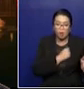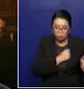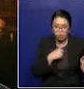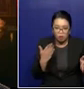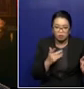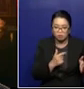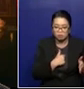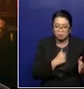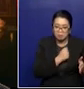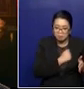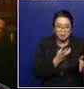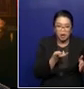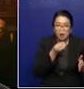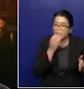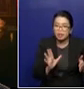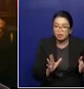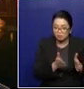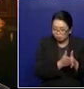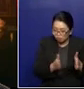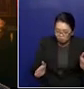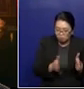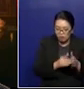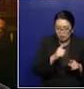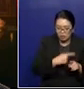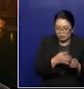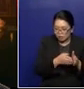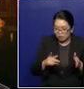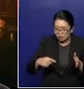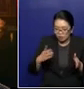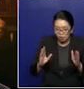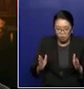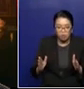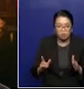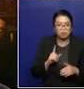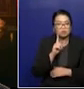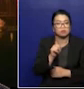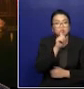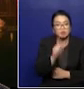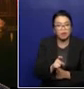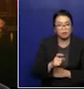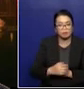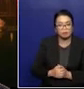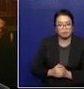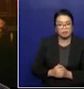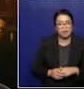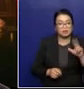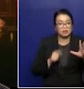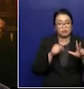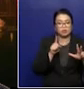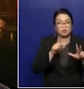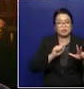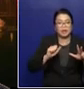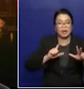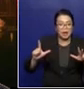ช่วงนี้ไม่ต้องกินข้าวเหรอฮะผมขอทวงเงินคืนนะผมถามสั้นๆนะฮะ 3.1 แสนล้านถ้าปัด